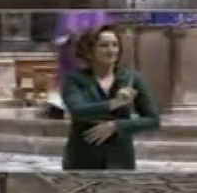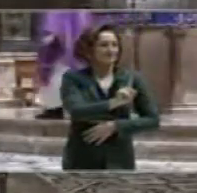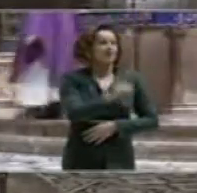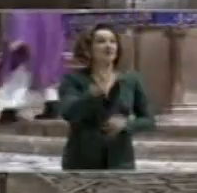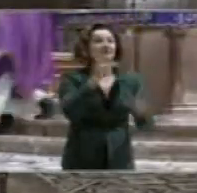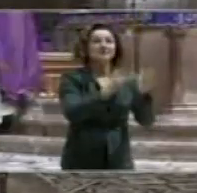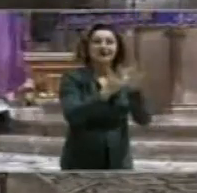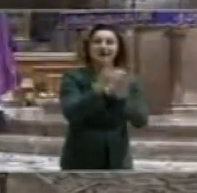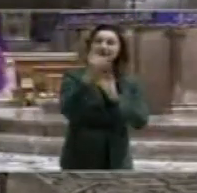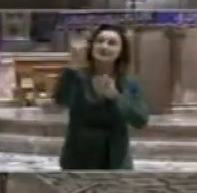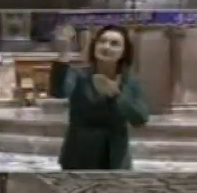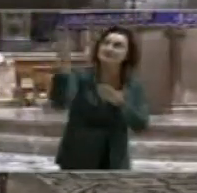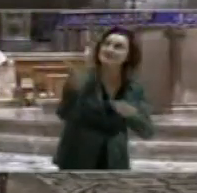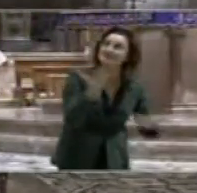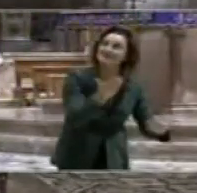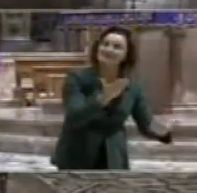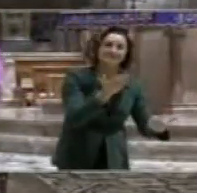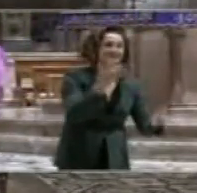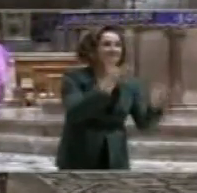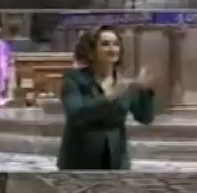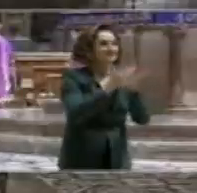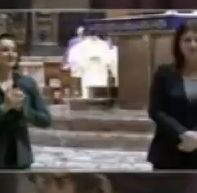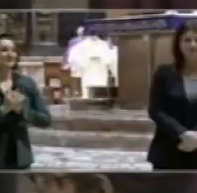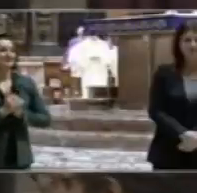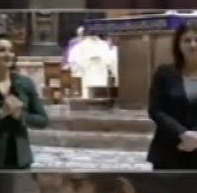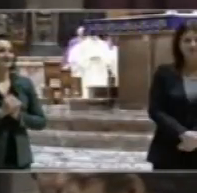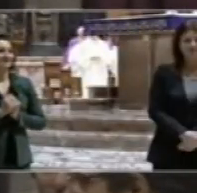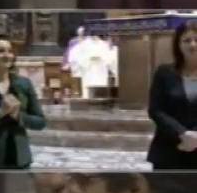ai fedeli portatori di disabilità uditiva.